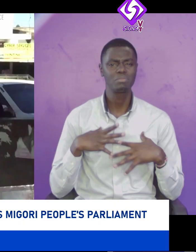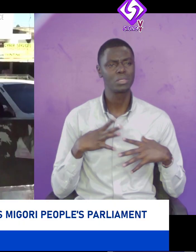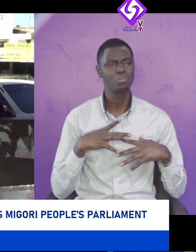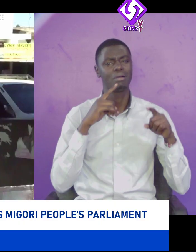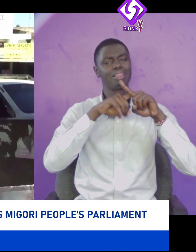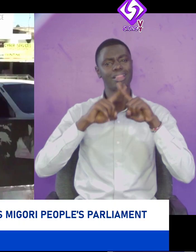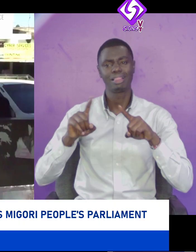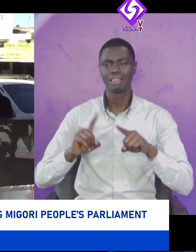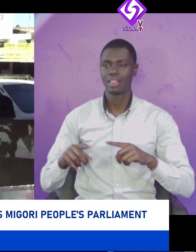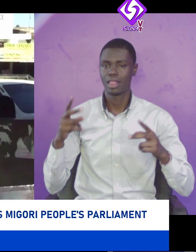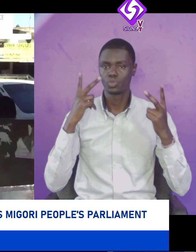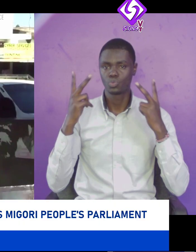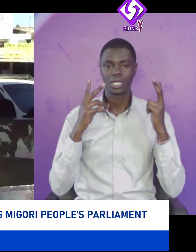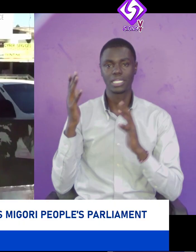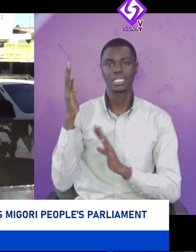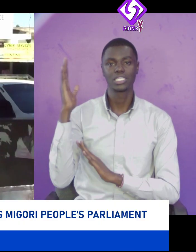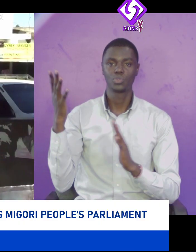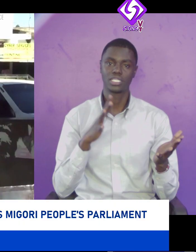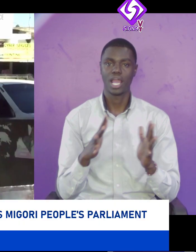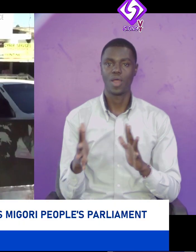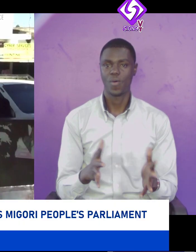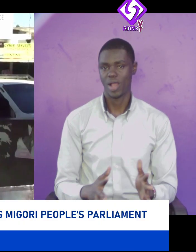tuangalie vile mambo ya security yetu inaweza kuwa sawa.